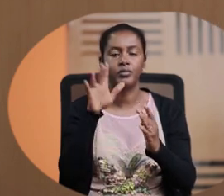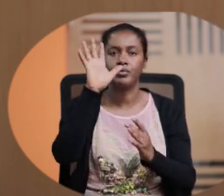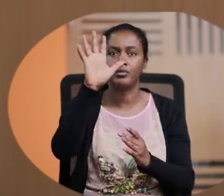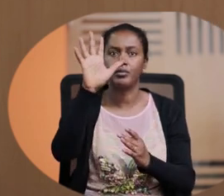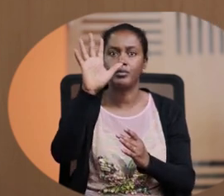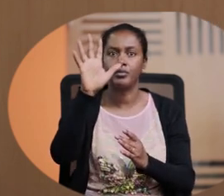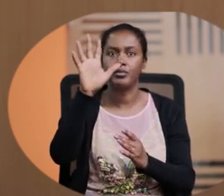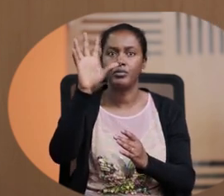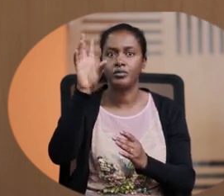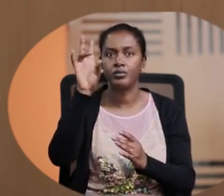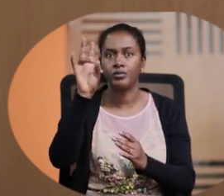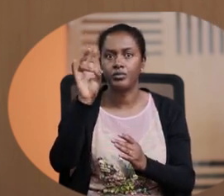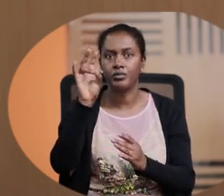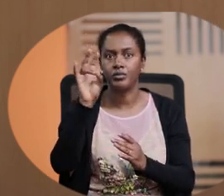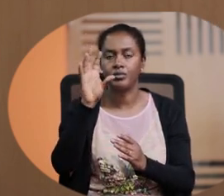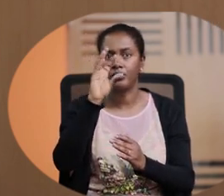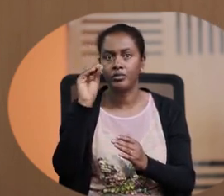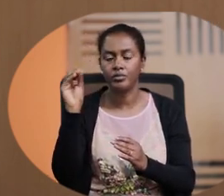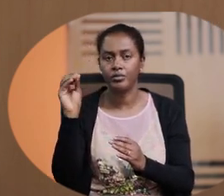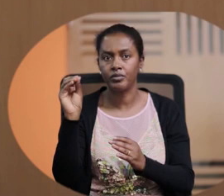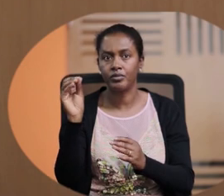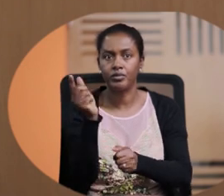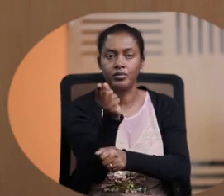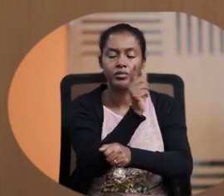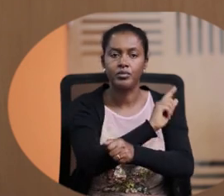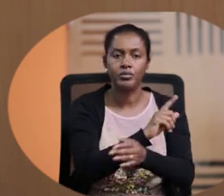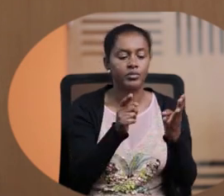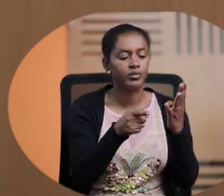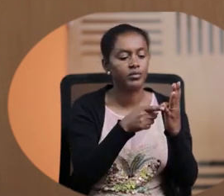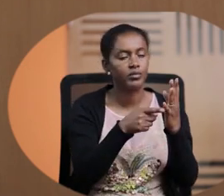shantami torba fi gafa guya shanafa